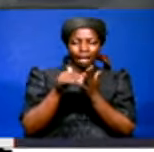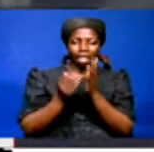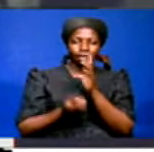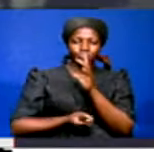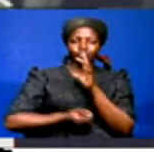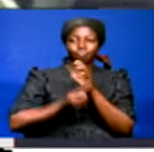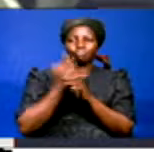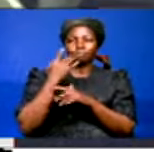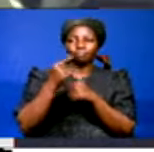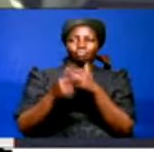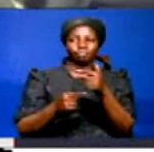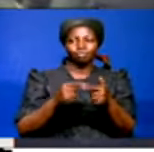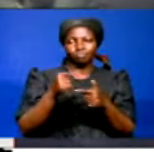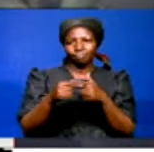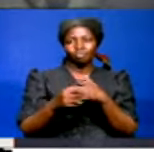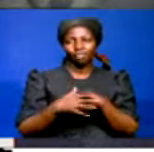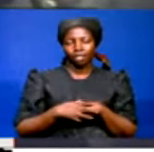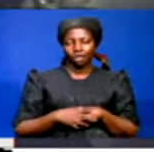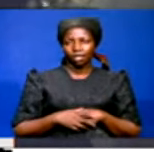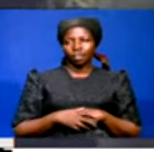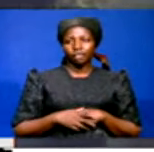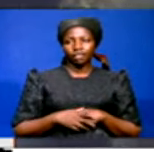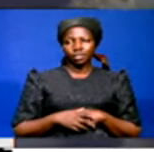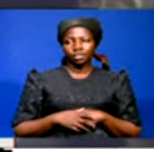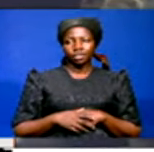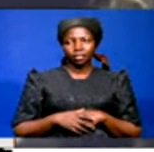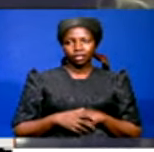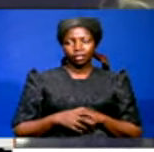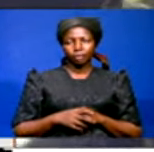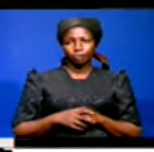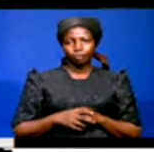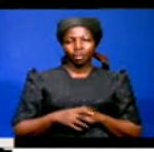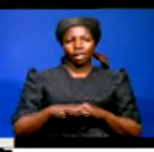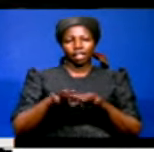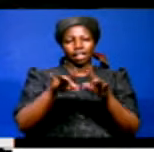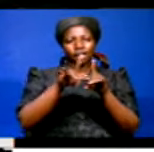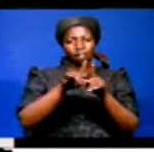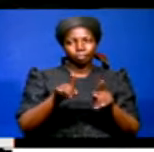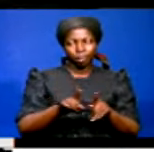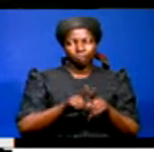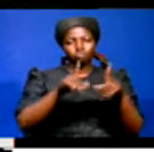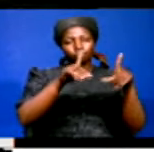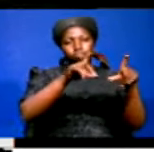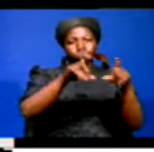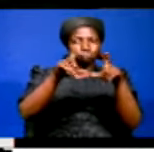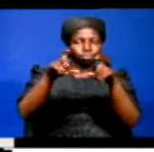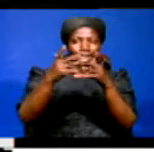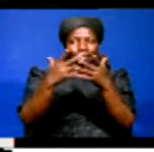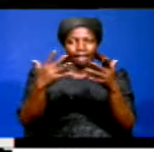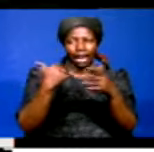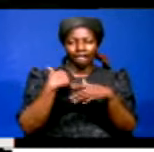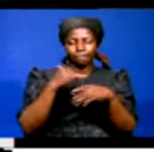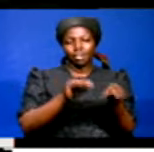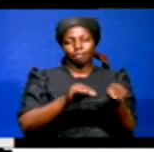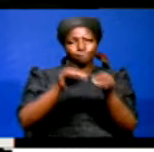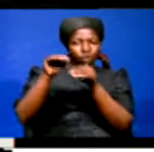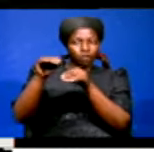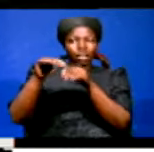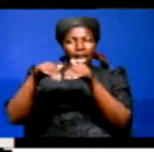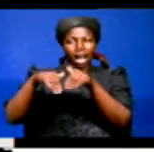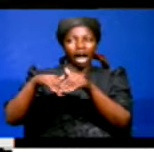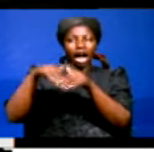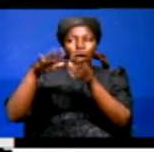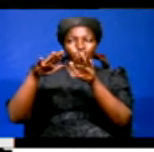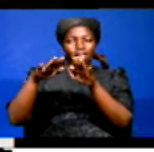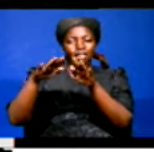chembe za nishati na vigunduzi vya upigaji picha vya plasma vimehamishwa nje ya kabati